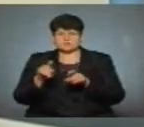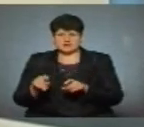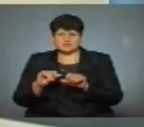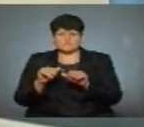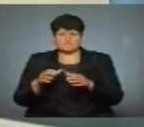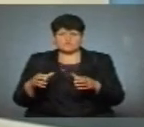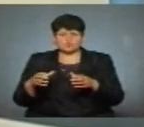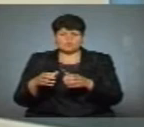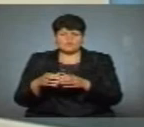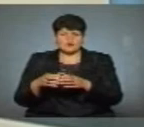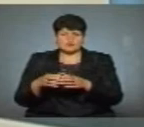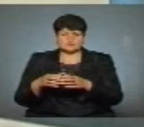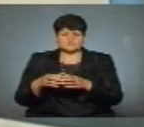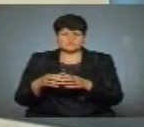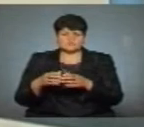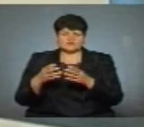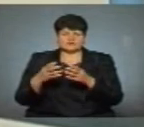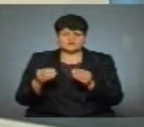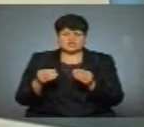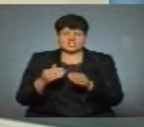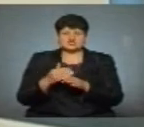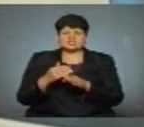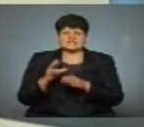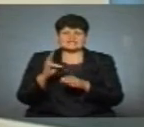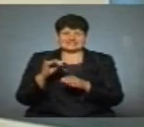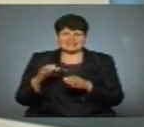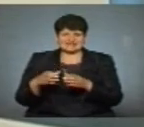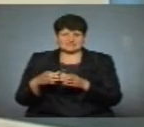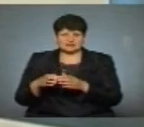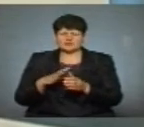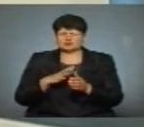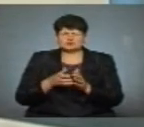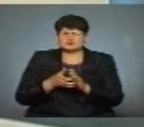формували вже, скажімо так, якісь бойові частини. На той час був повний недобір.